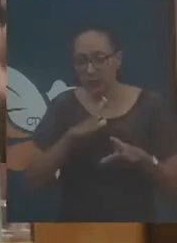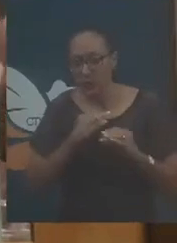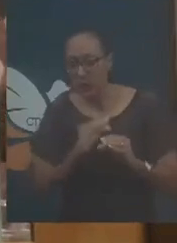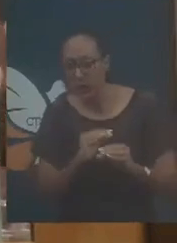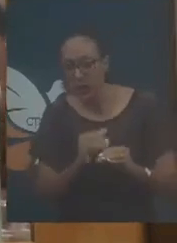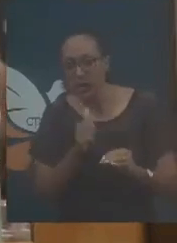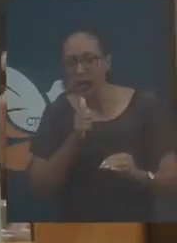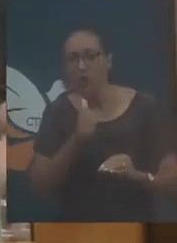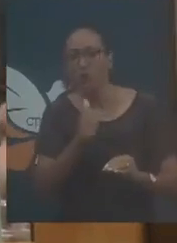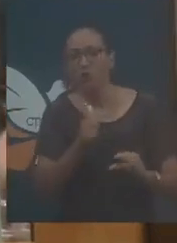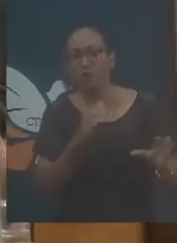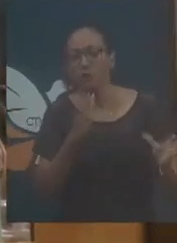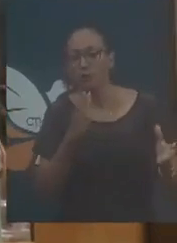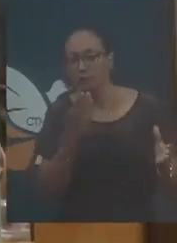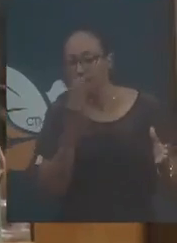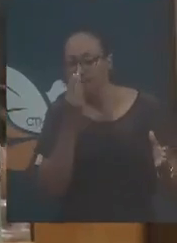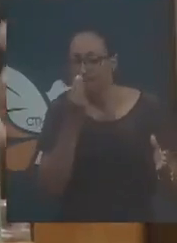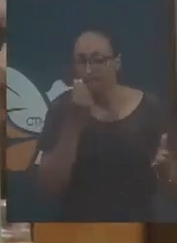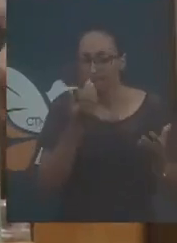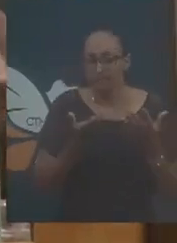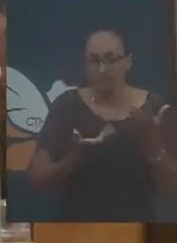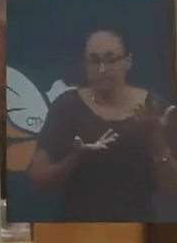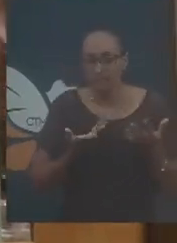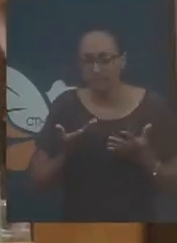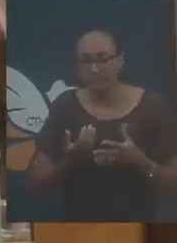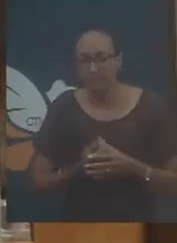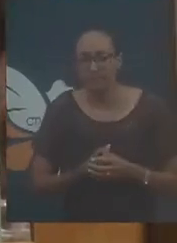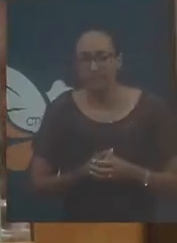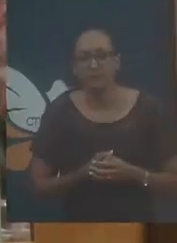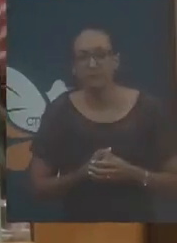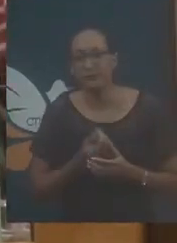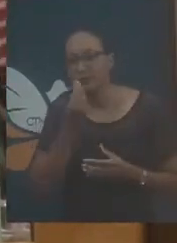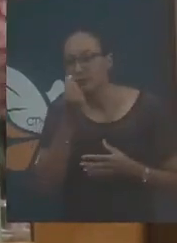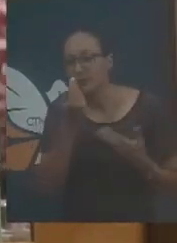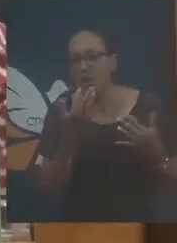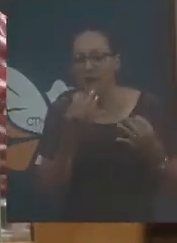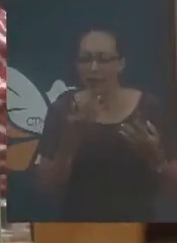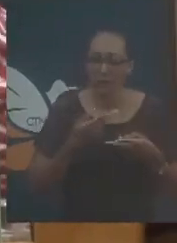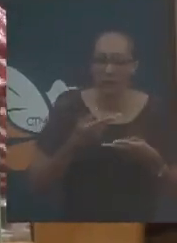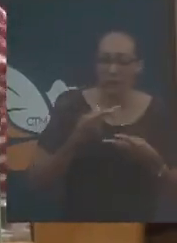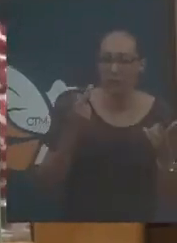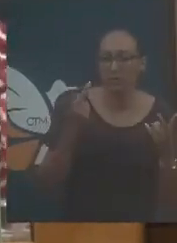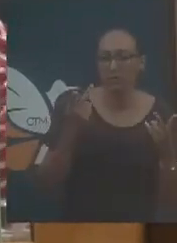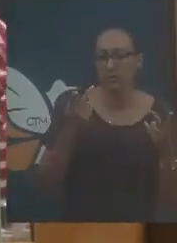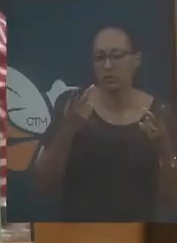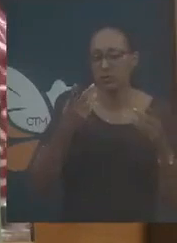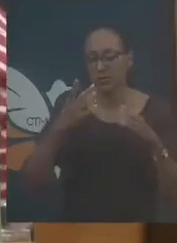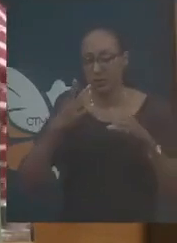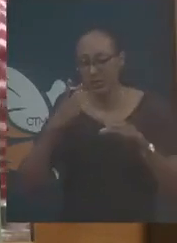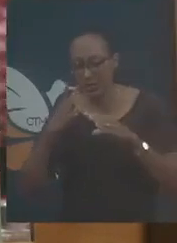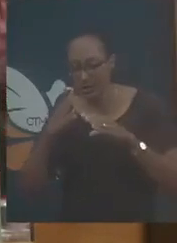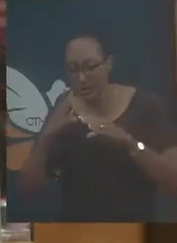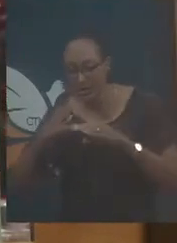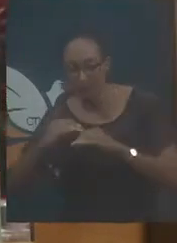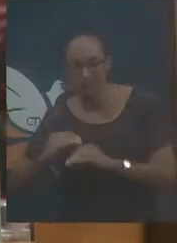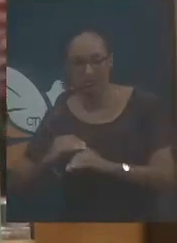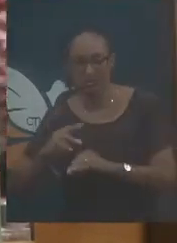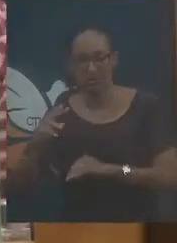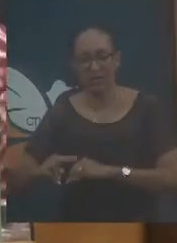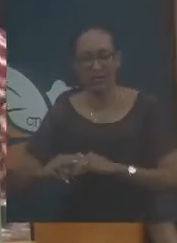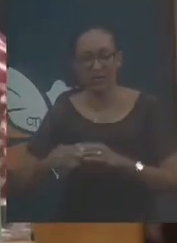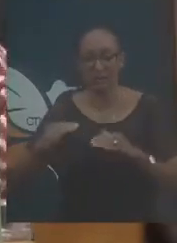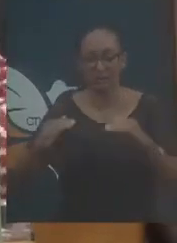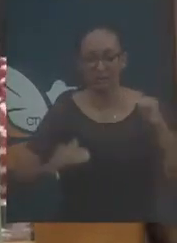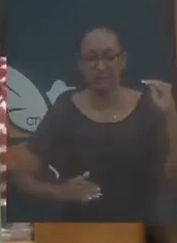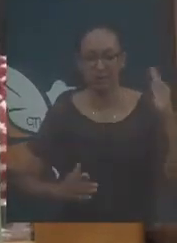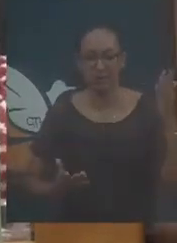il oblige. On sent ça, mais il ne le dit pas. Mais il le sent qu'entre les annonces et la possibilité financière, il y a un écart